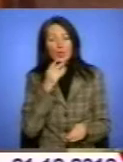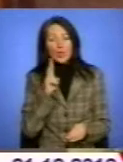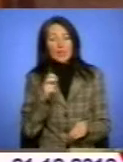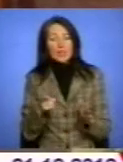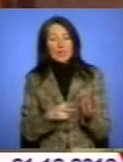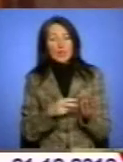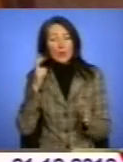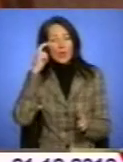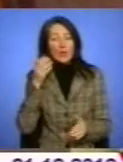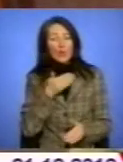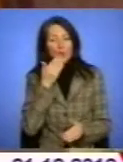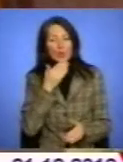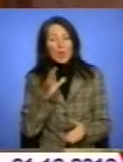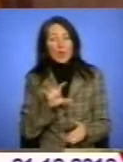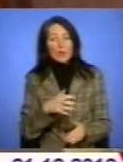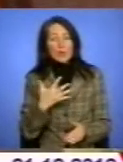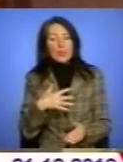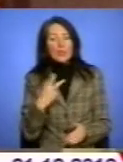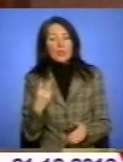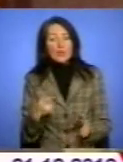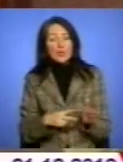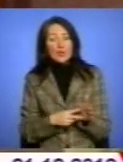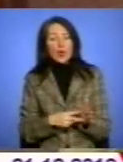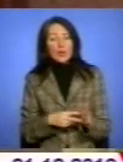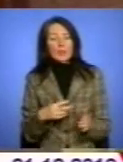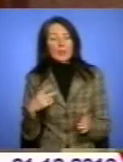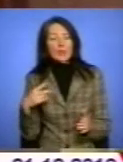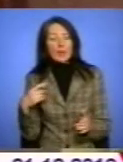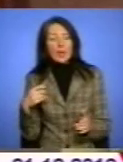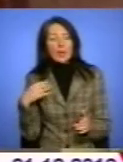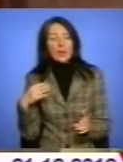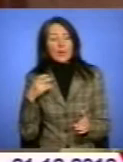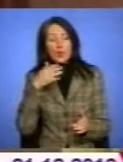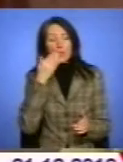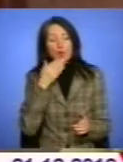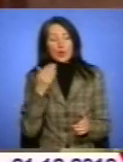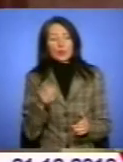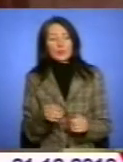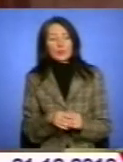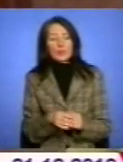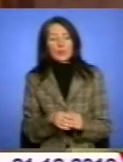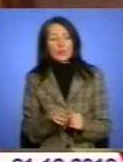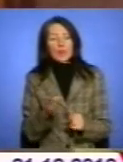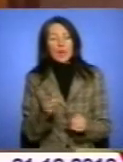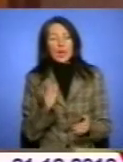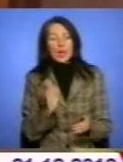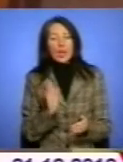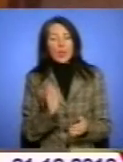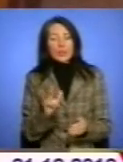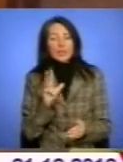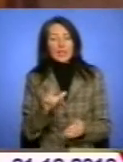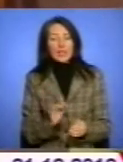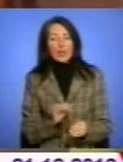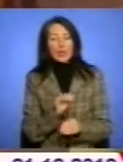207-й Київ-Ужгород, 557-й Одеса-Ужгород. До Києва було дано три додаткових поїзда.